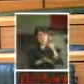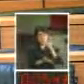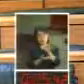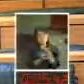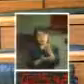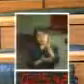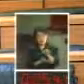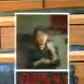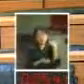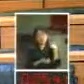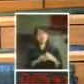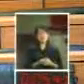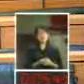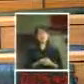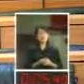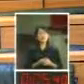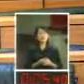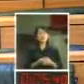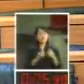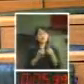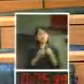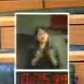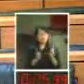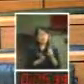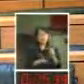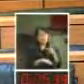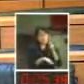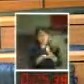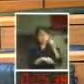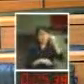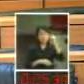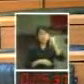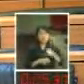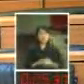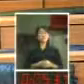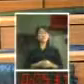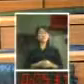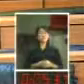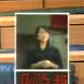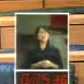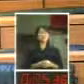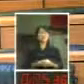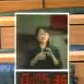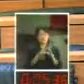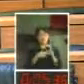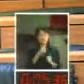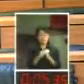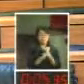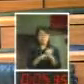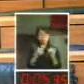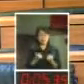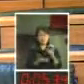านี้แล้วแต่ท่านประธานฮะแต่ไม่ได้ในปีงบประมาณนี้แต่ผมบอกว่